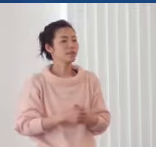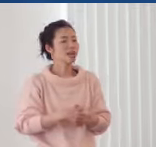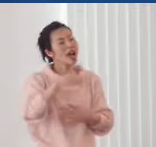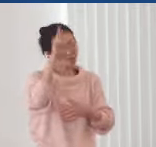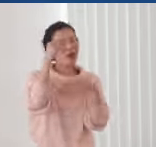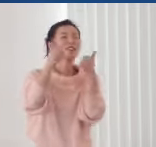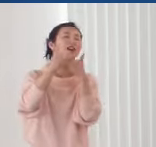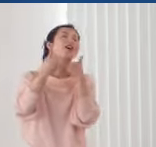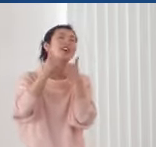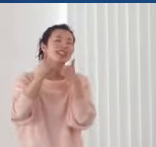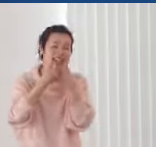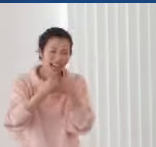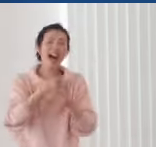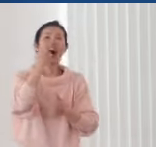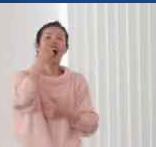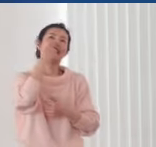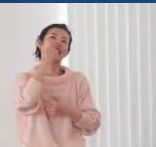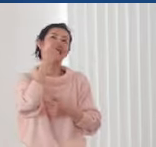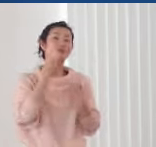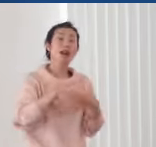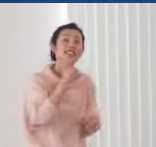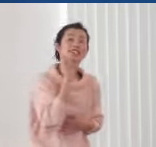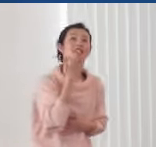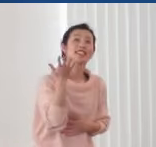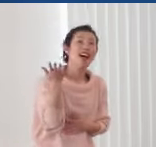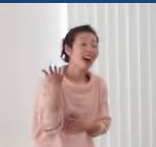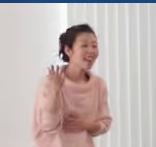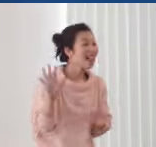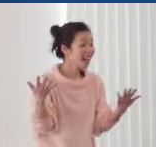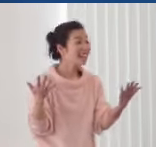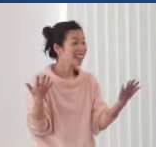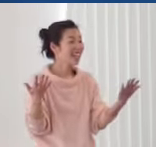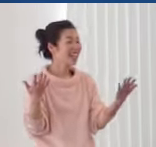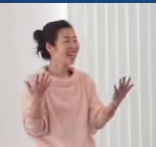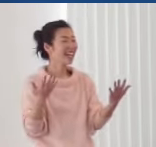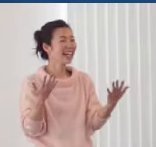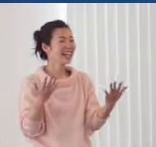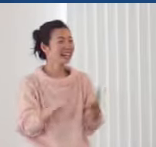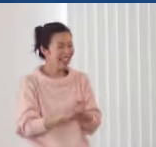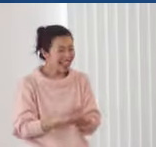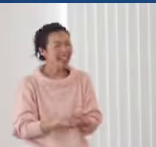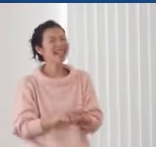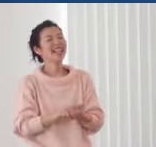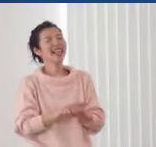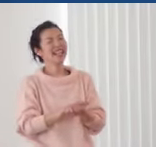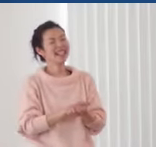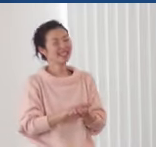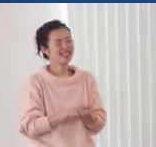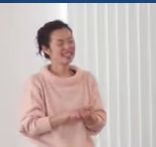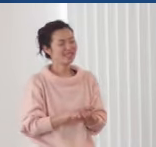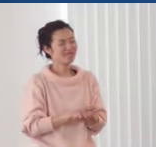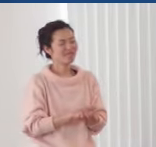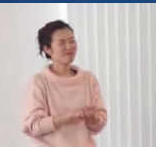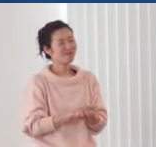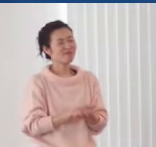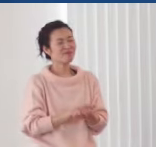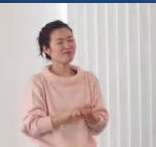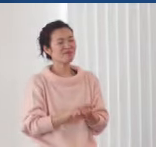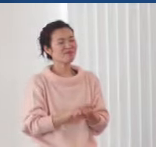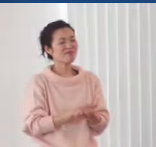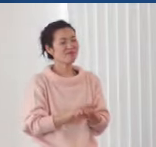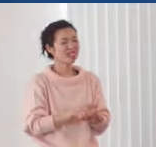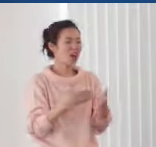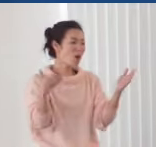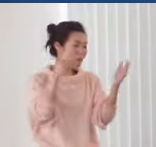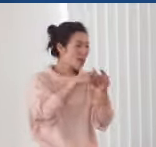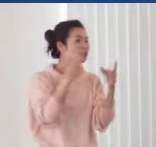して、ちょうどそろそろいいので地上に行かせてくれと言ってきた人はいないはずなんですね。また終わる